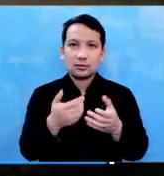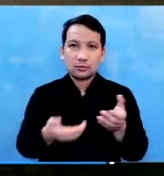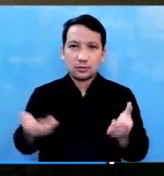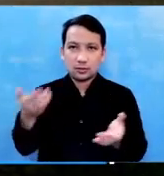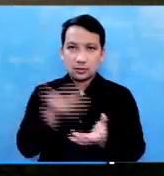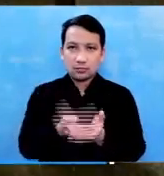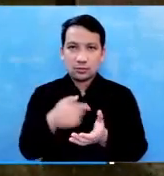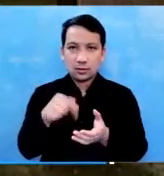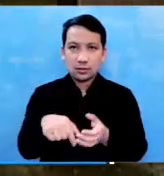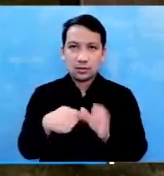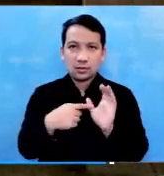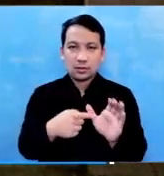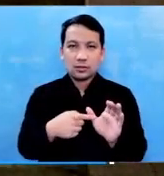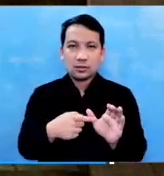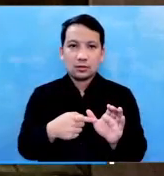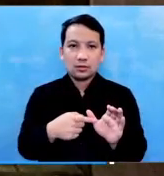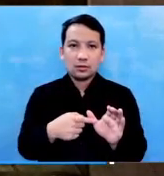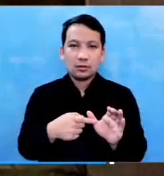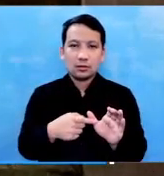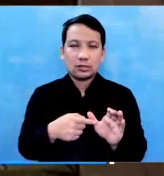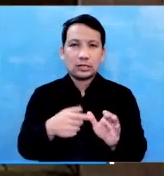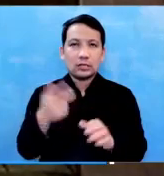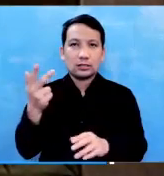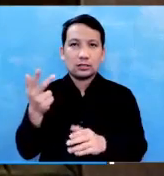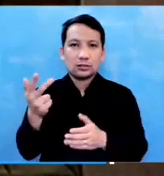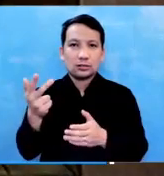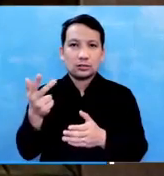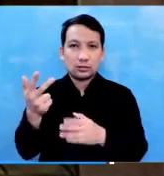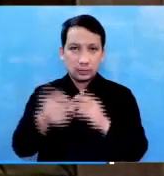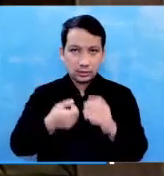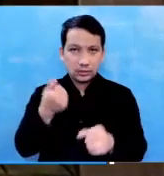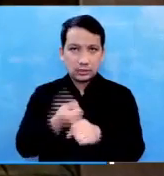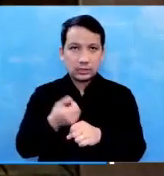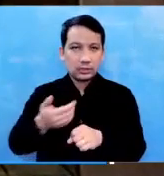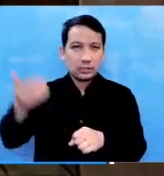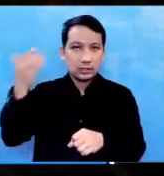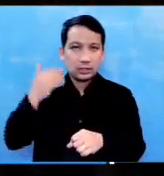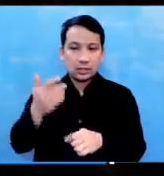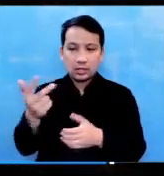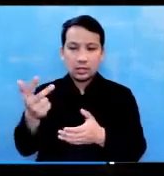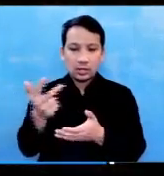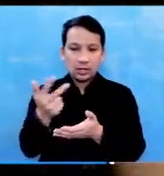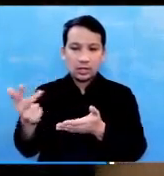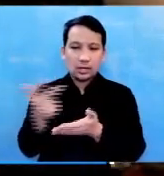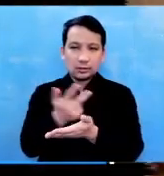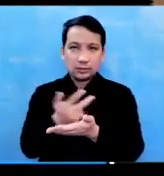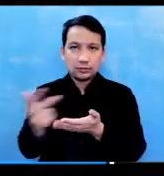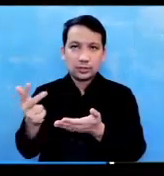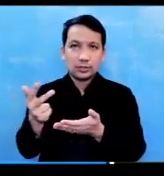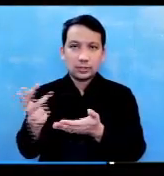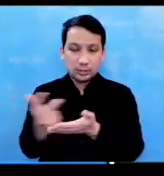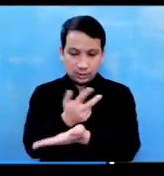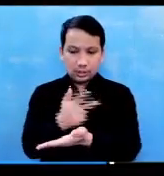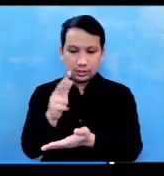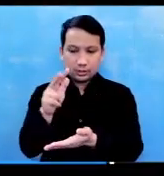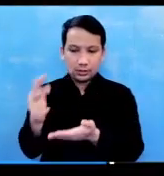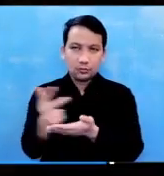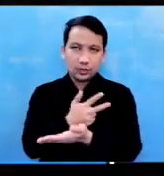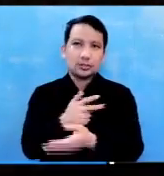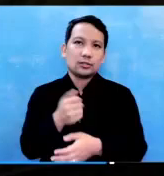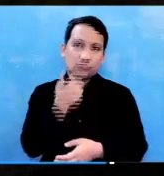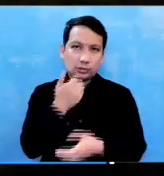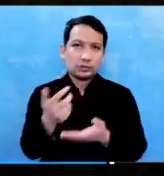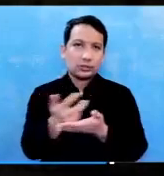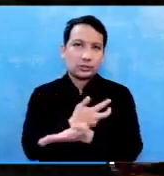Philippines 3 weeks ago. 3 years. Mm-hmm. 3 weeks. 3 weeks po. 3 weeks. Okay. 3 weeks